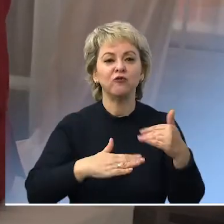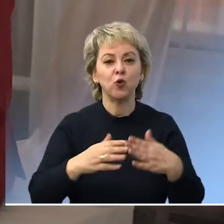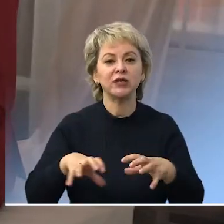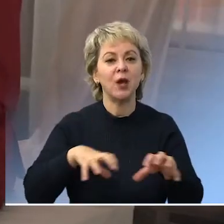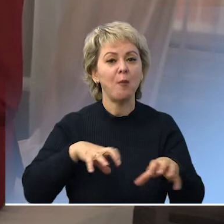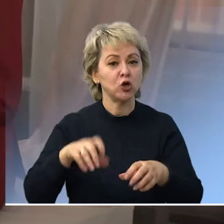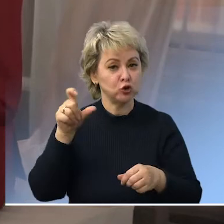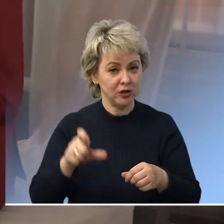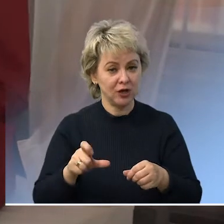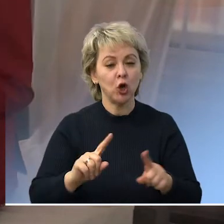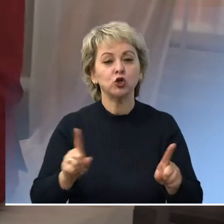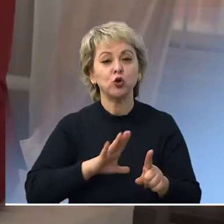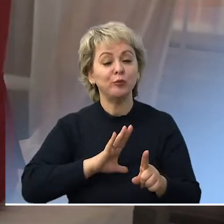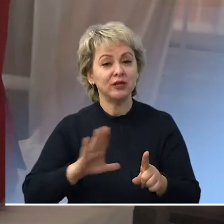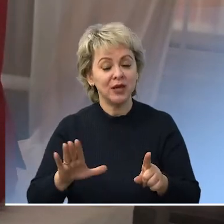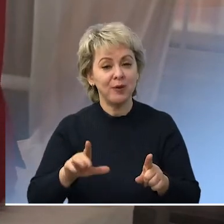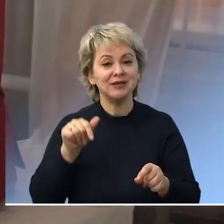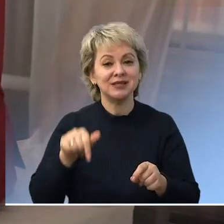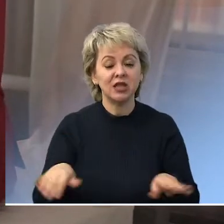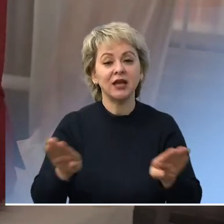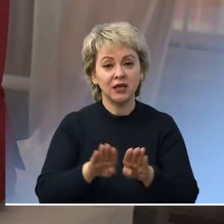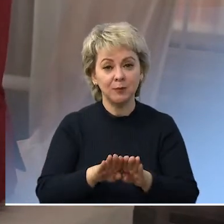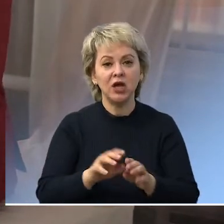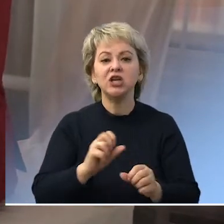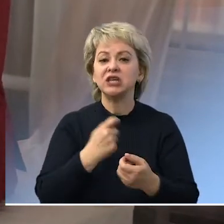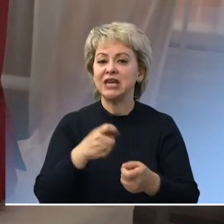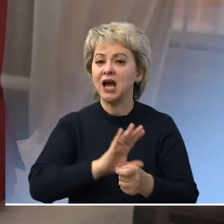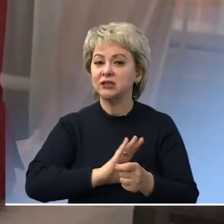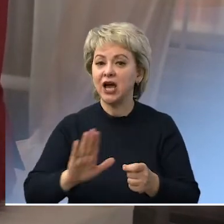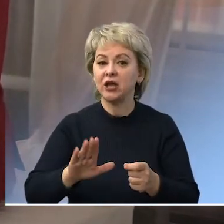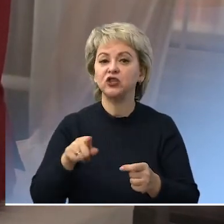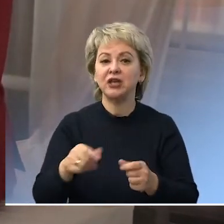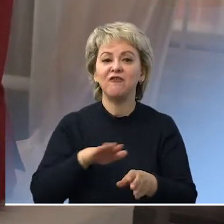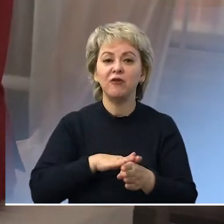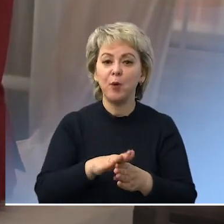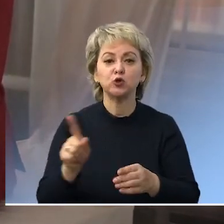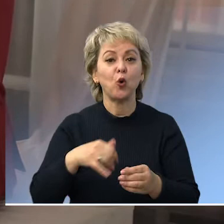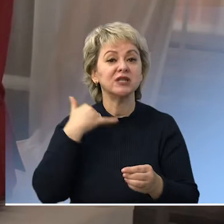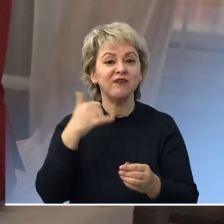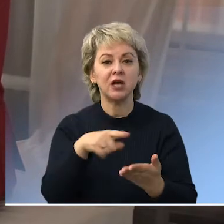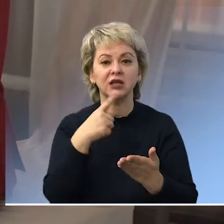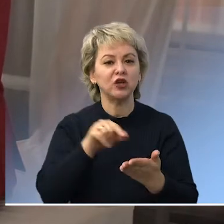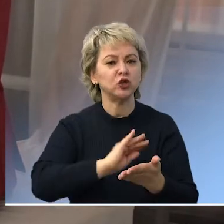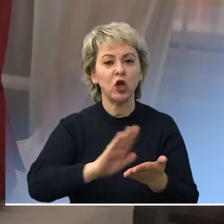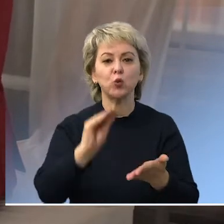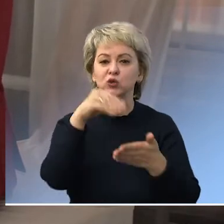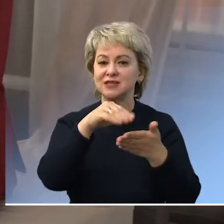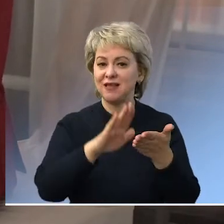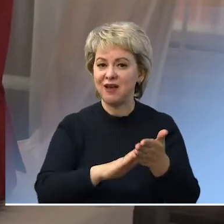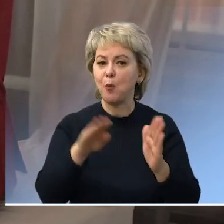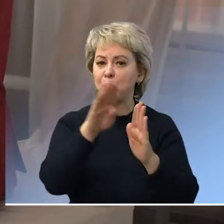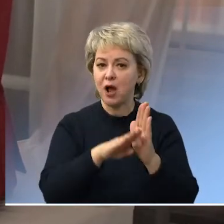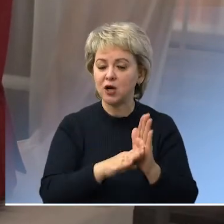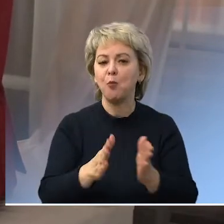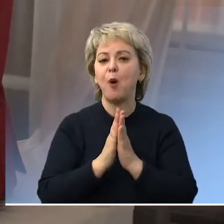руки злоумышленника. Чтобы не стать жертвой мошенников, никогда не следуйте инструкциям звонящего и не устанавливайте программное